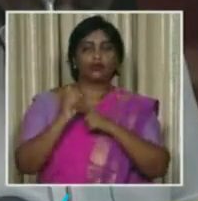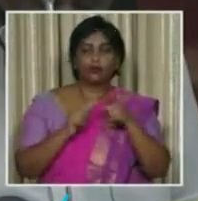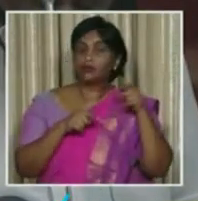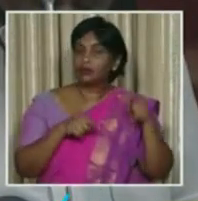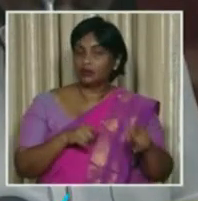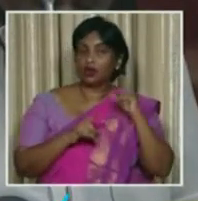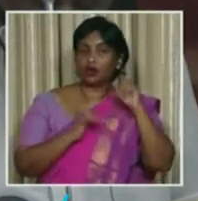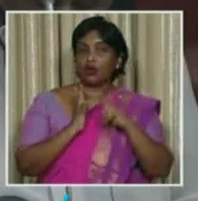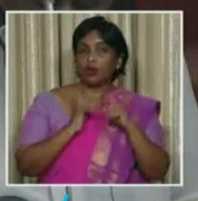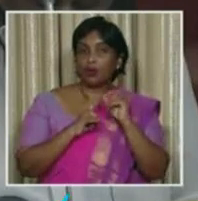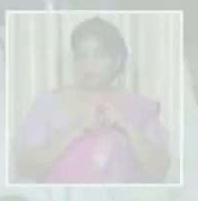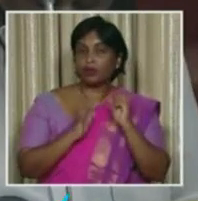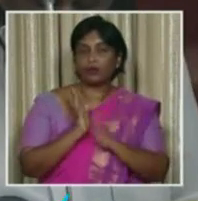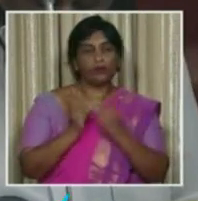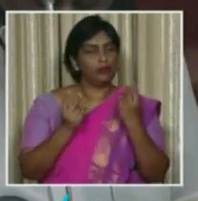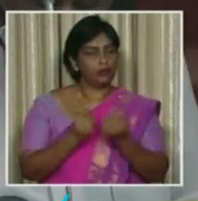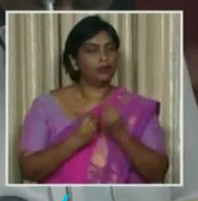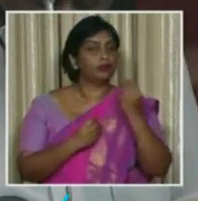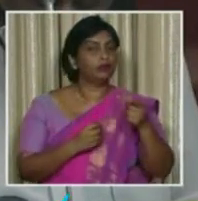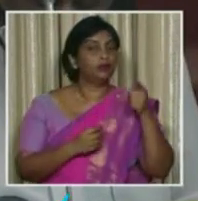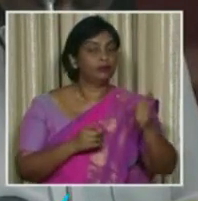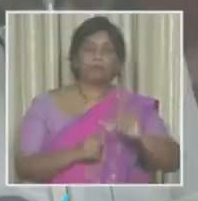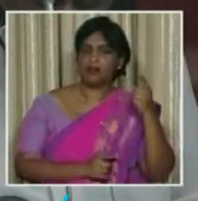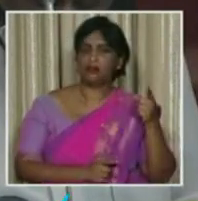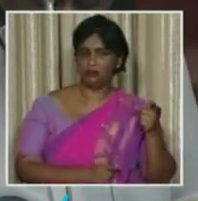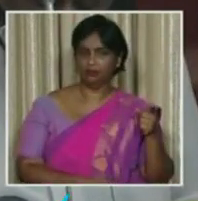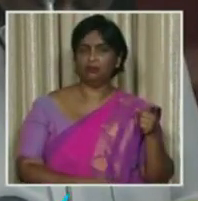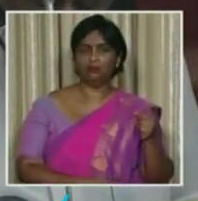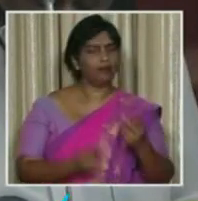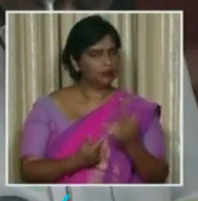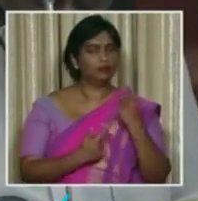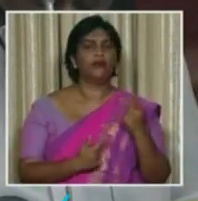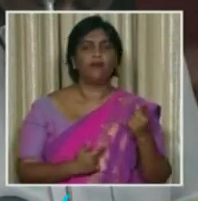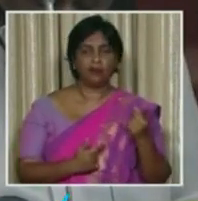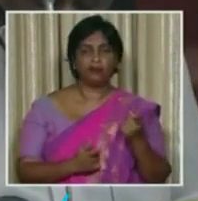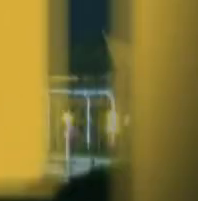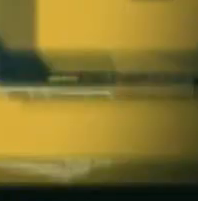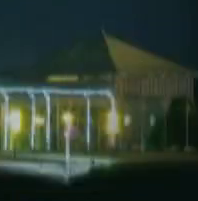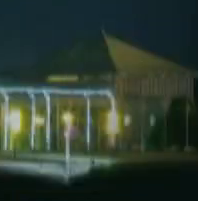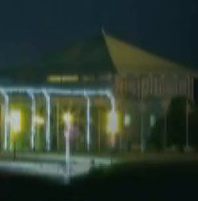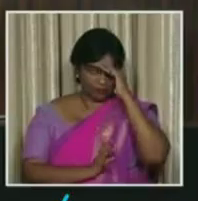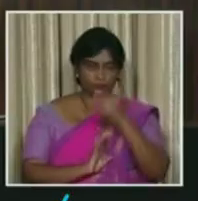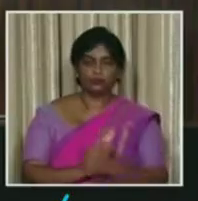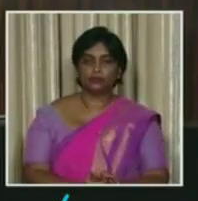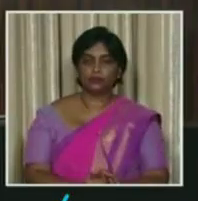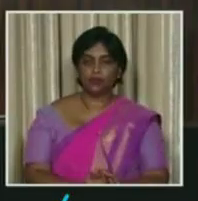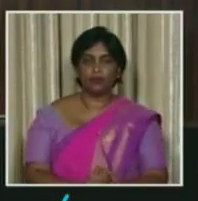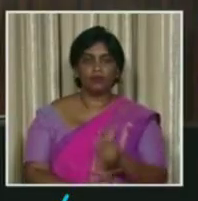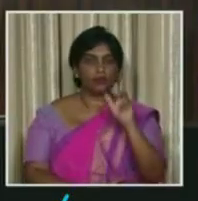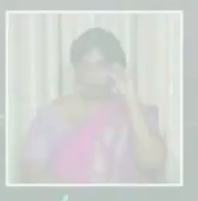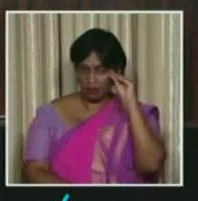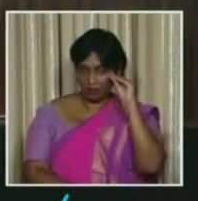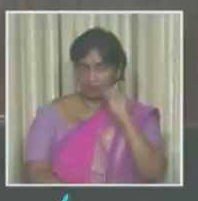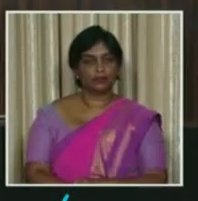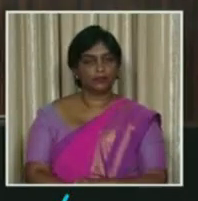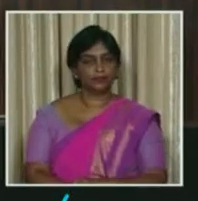මේ කෝප් කොමිටියට මේක වහා බැරලා ඔබතුමා නියෝගයක් දෙන්න මේක ඉතාමත් ඉක්මනින් පරීක්ෂාවට ගන්න කියලා 17 වෙනිදා